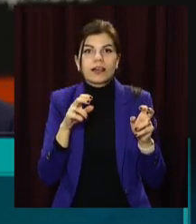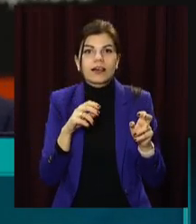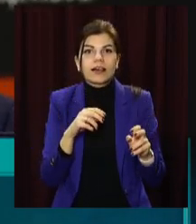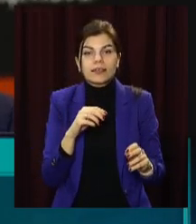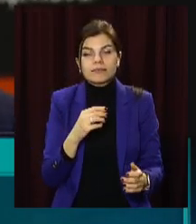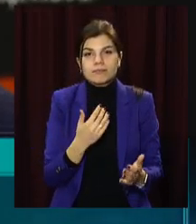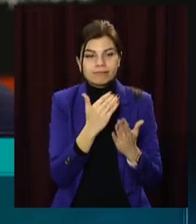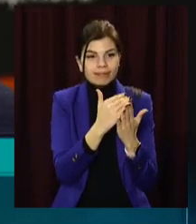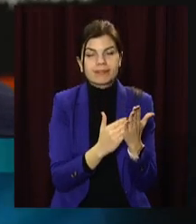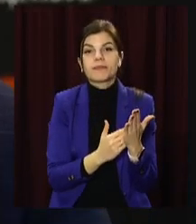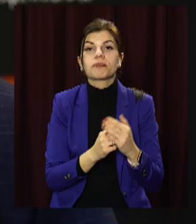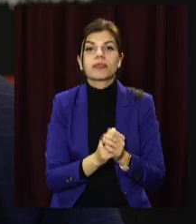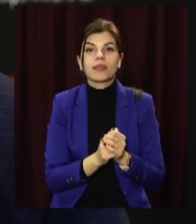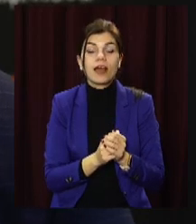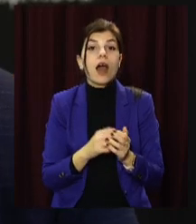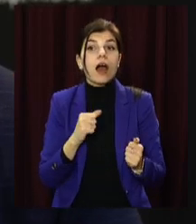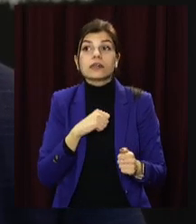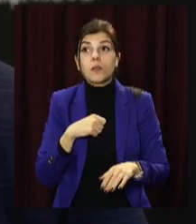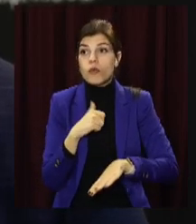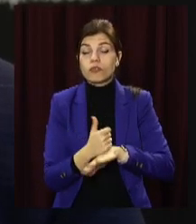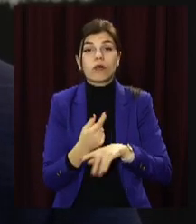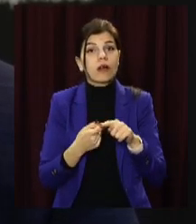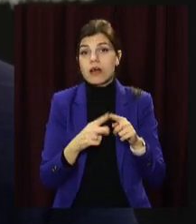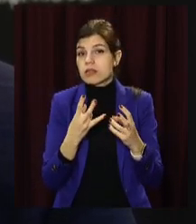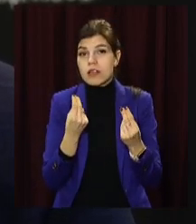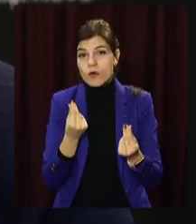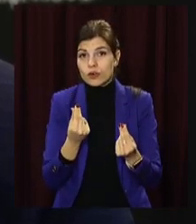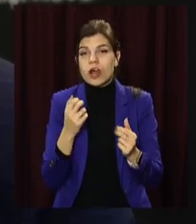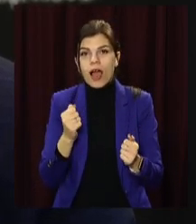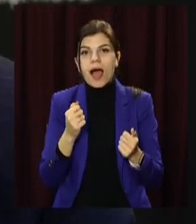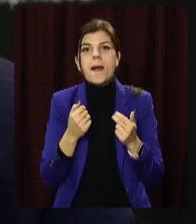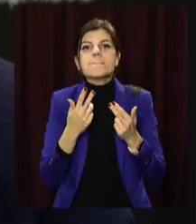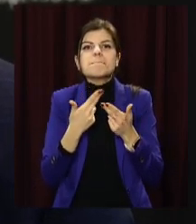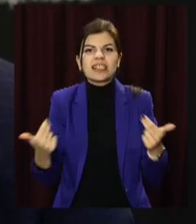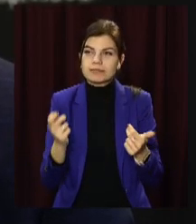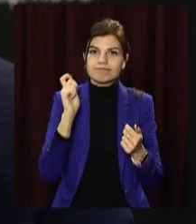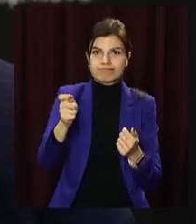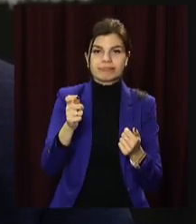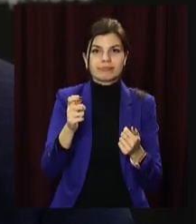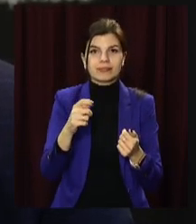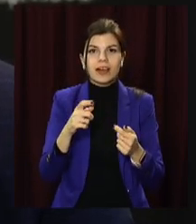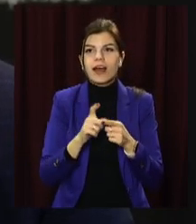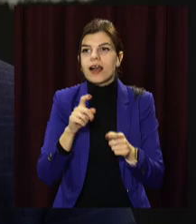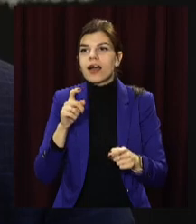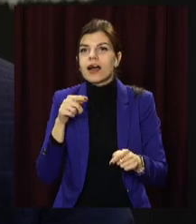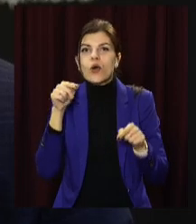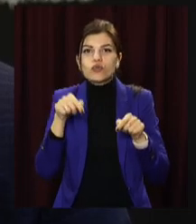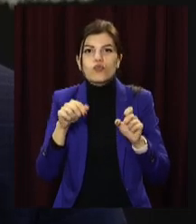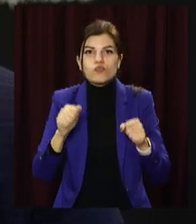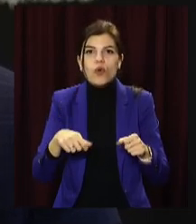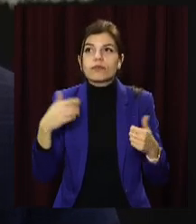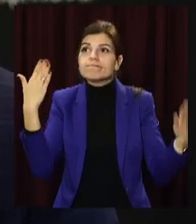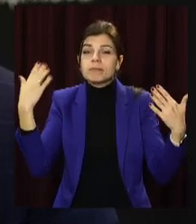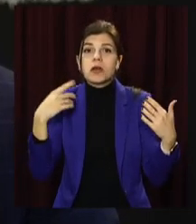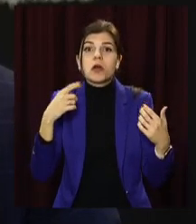ініціатив. Але головніше не гроші, а визнання, а можливість залучити сюди